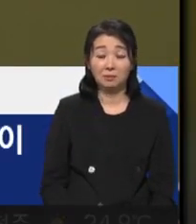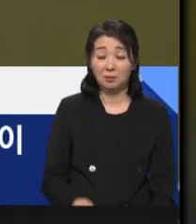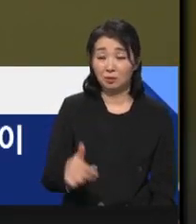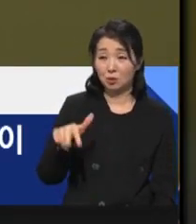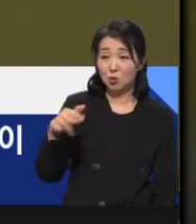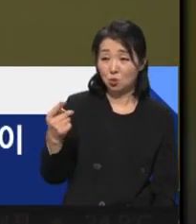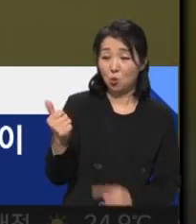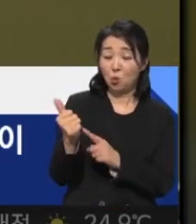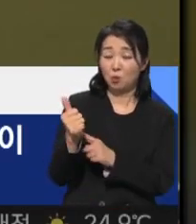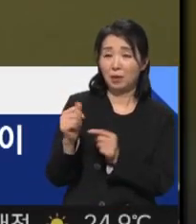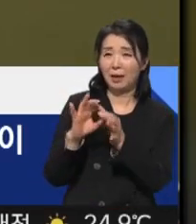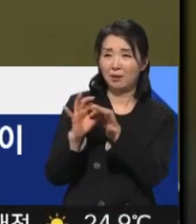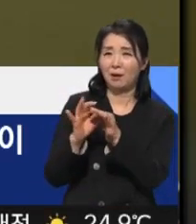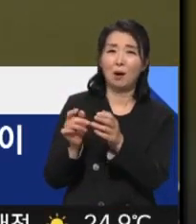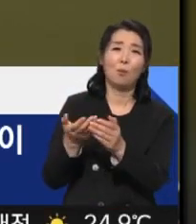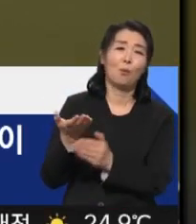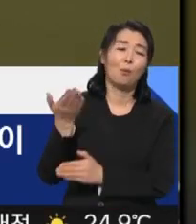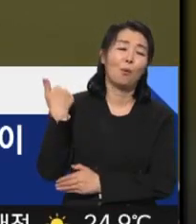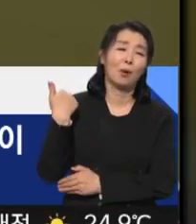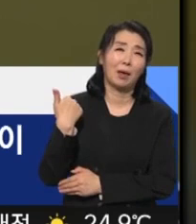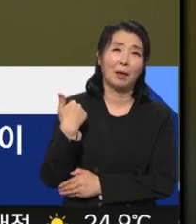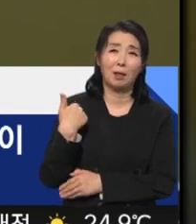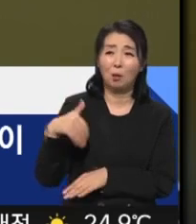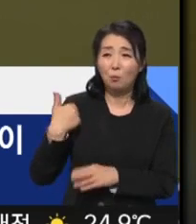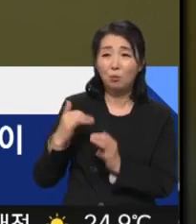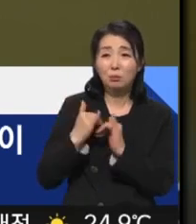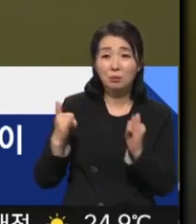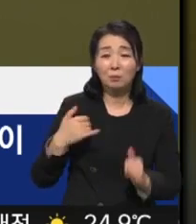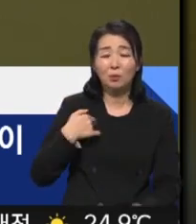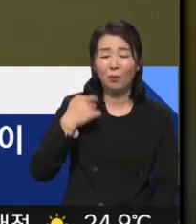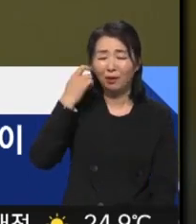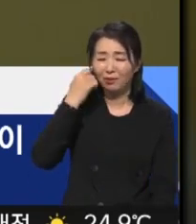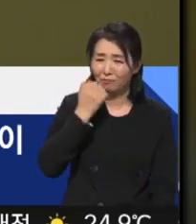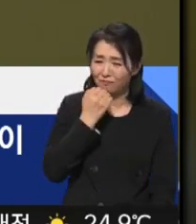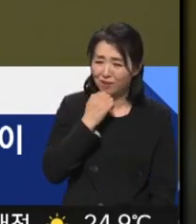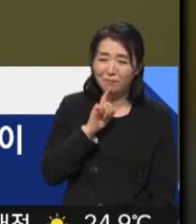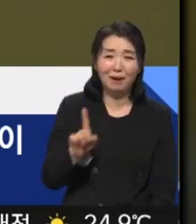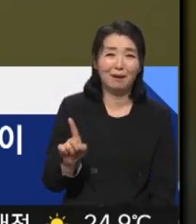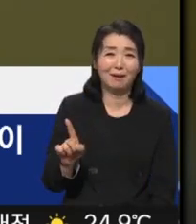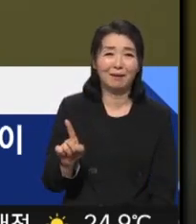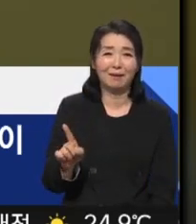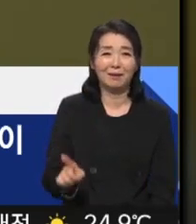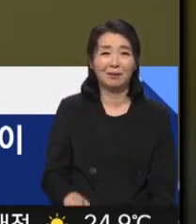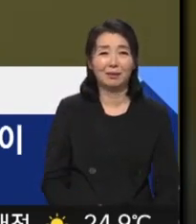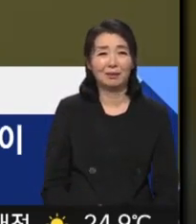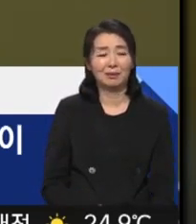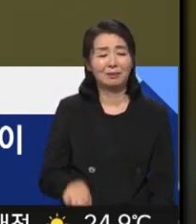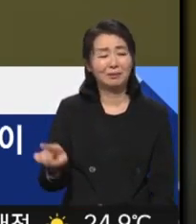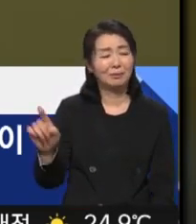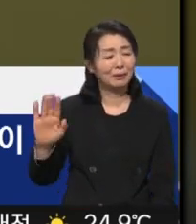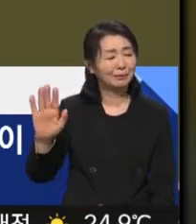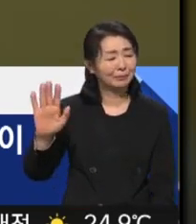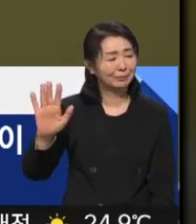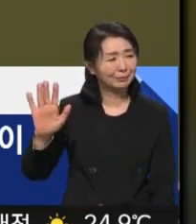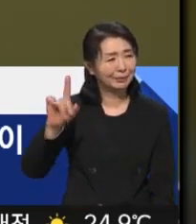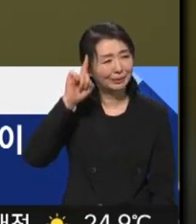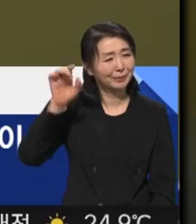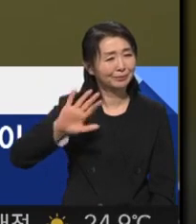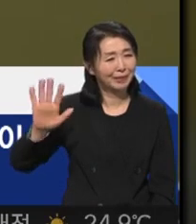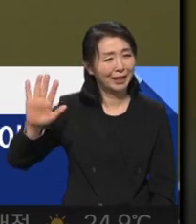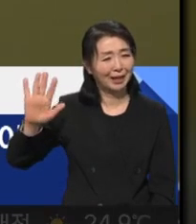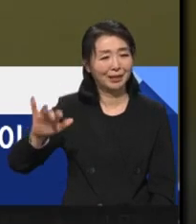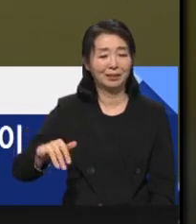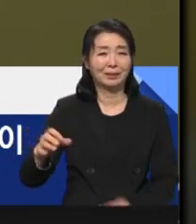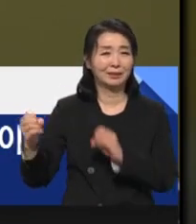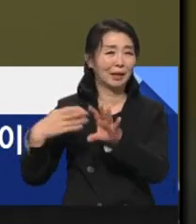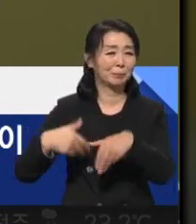저하고 연락한 지 하도 오래되기 때문에 모르는 분들이 뭐 실없는 소리를 많이 하시니까 뭐 그거 가지고 일일이